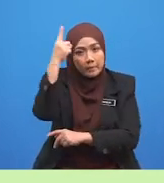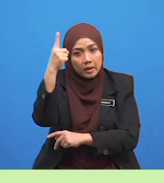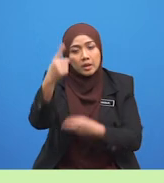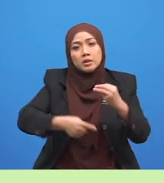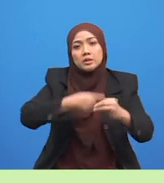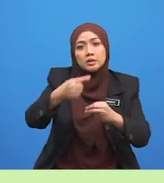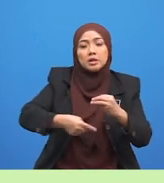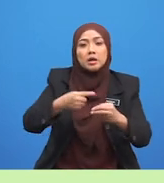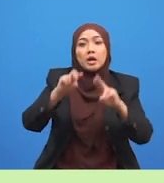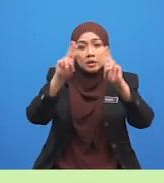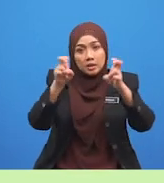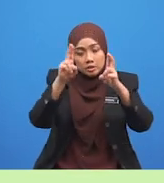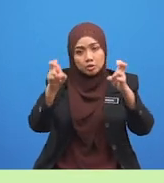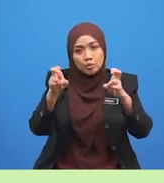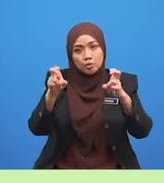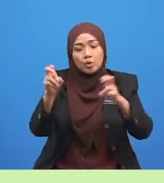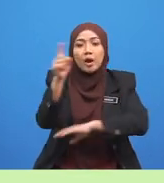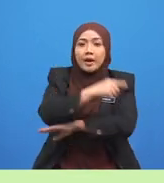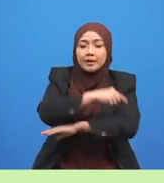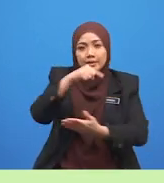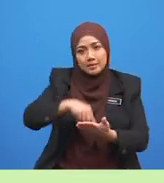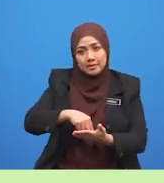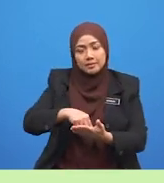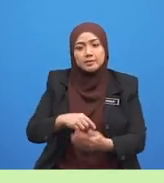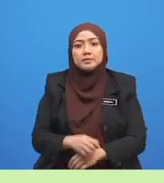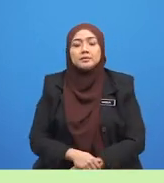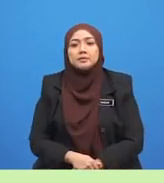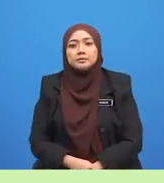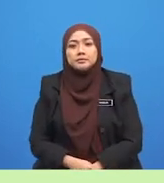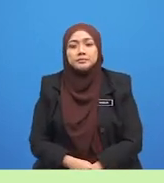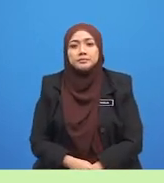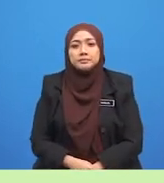anda tentang tajuk yang telah kita pelajari pada hari ini.